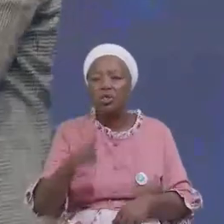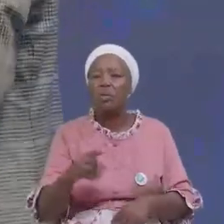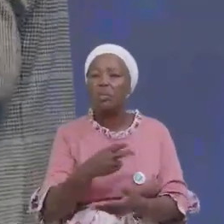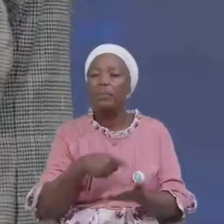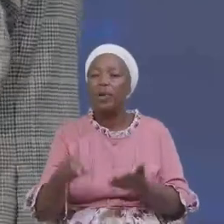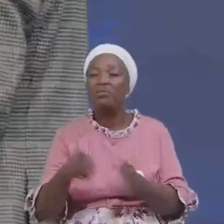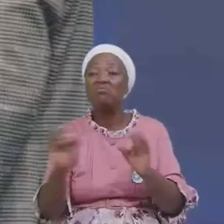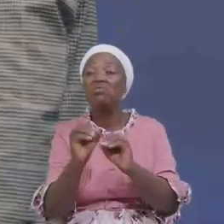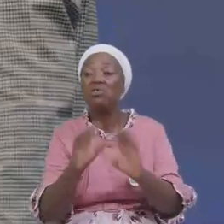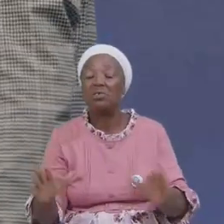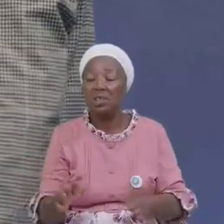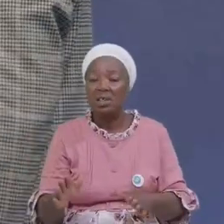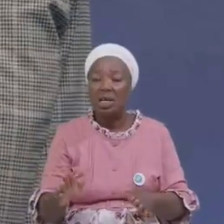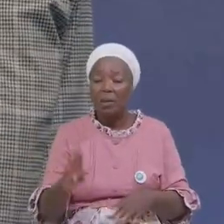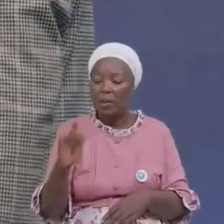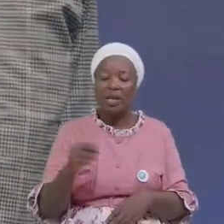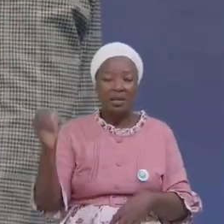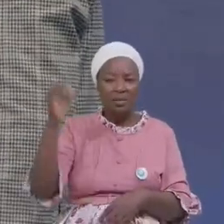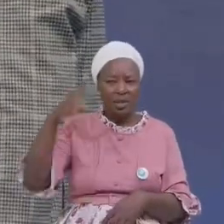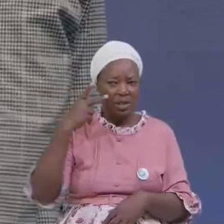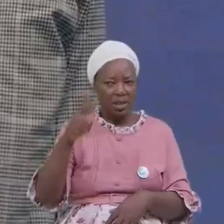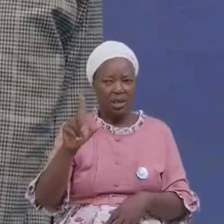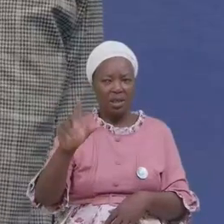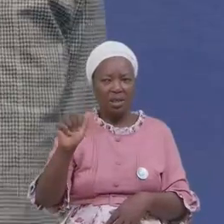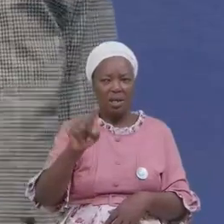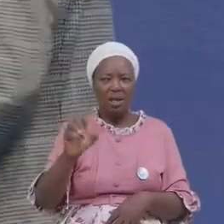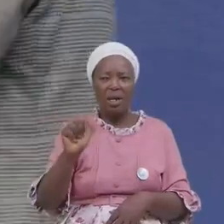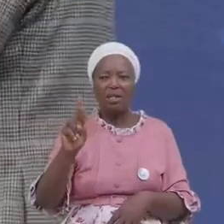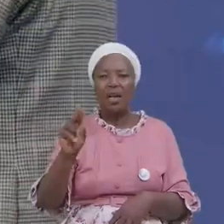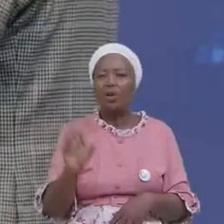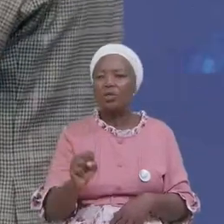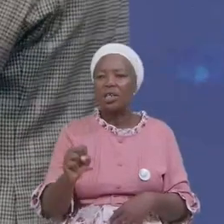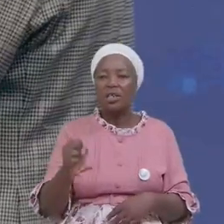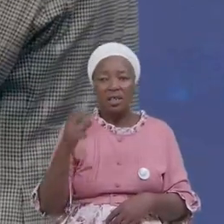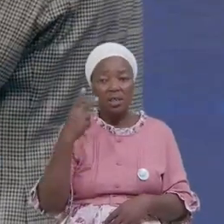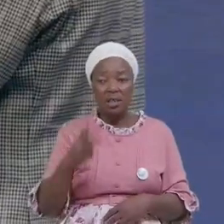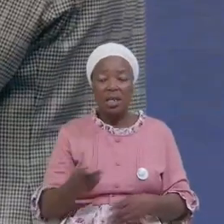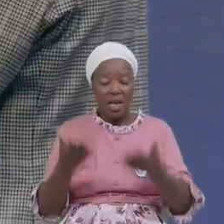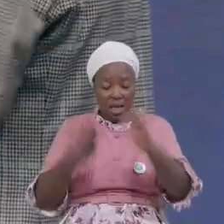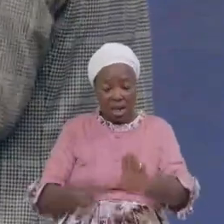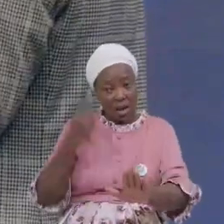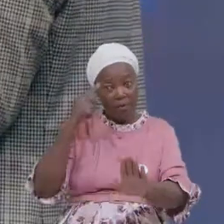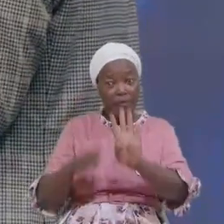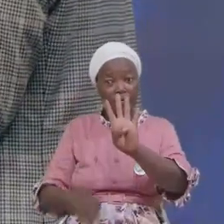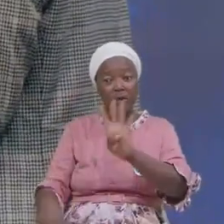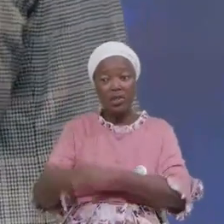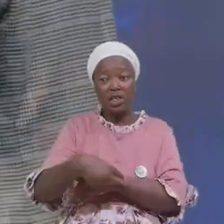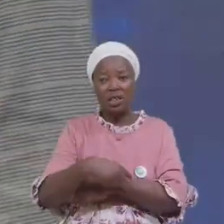Pas la grâce. Regardez Lazare, mort. Pendant 4 jours, Lazare sort.